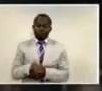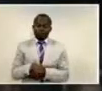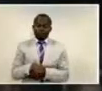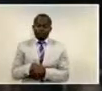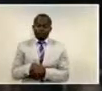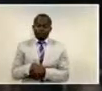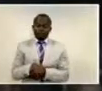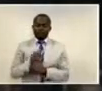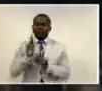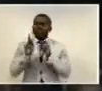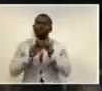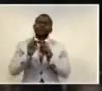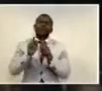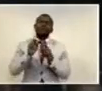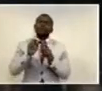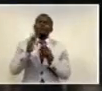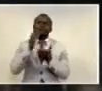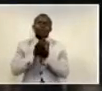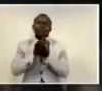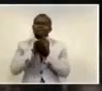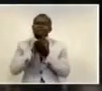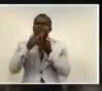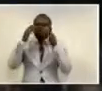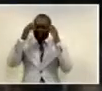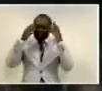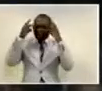abantu bareke kurangara rero